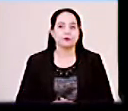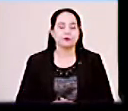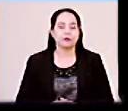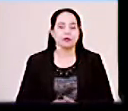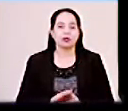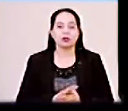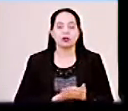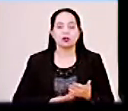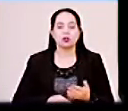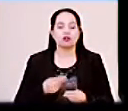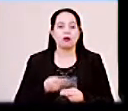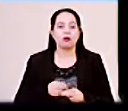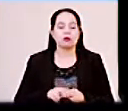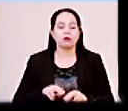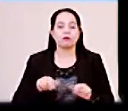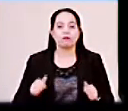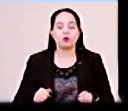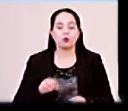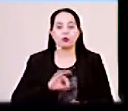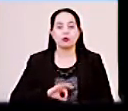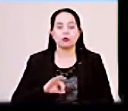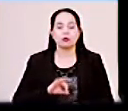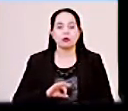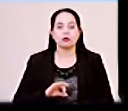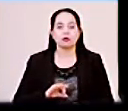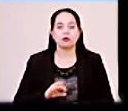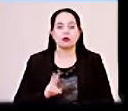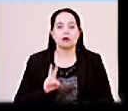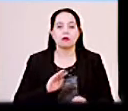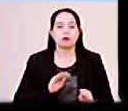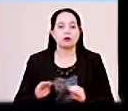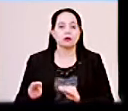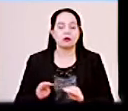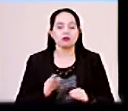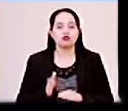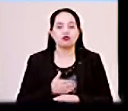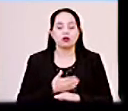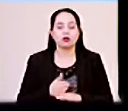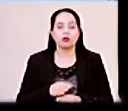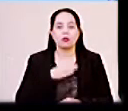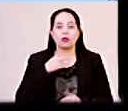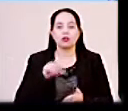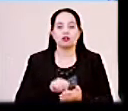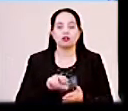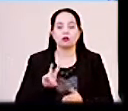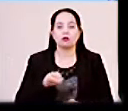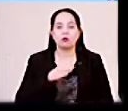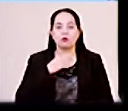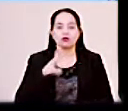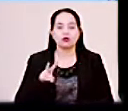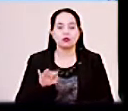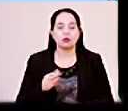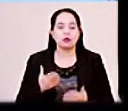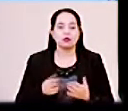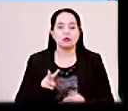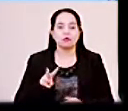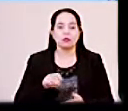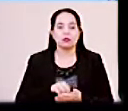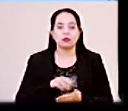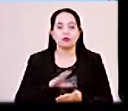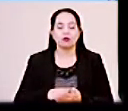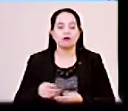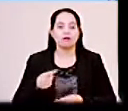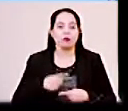9. Дальше. Эта формула применяется к разложению многочлена на множители. Значит, если мы запишем